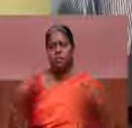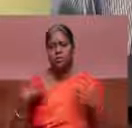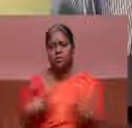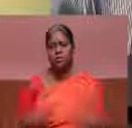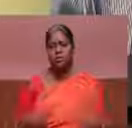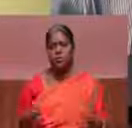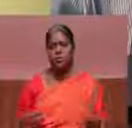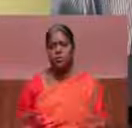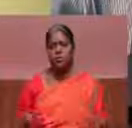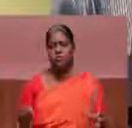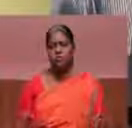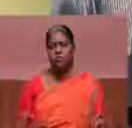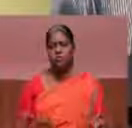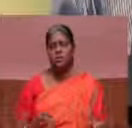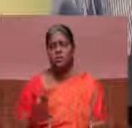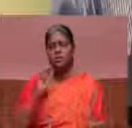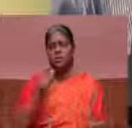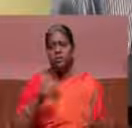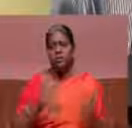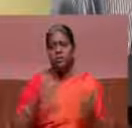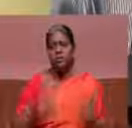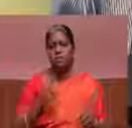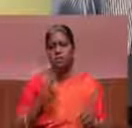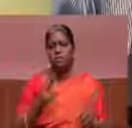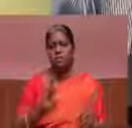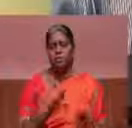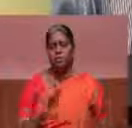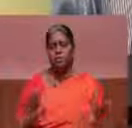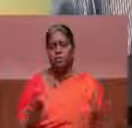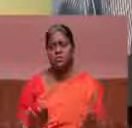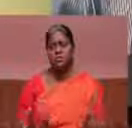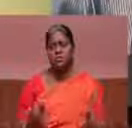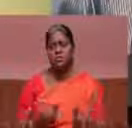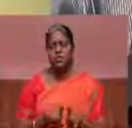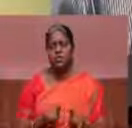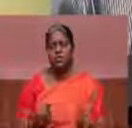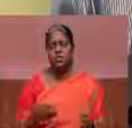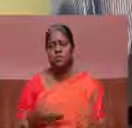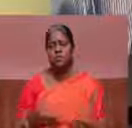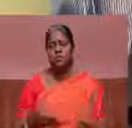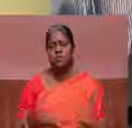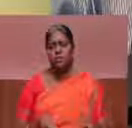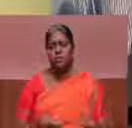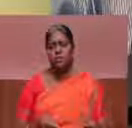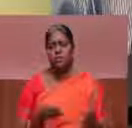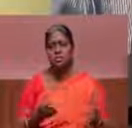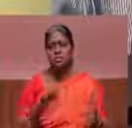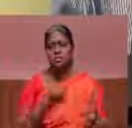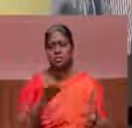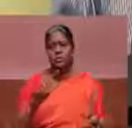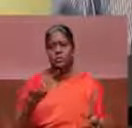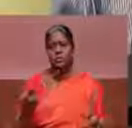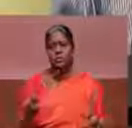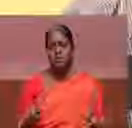இதுவரை வேறு வேறு விதமான உடல் குறைபாடுகள் உள்ள வாக்காளர்கள் வாக்களிப்பதை பார்த்தோம். இவர்களுக்கு இந்த விதமான